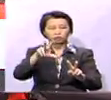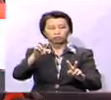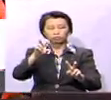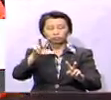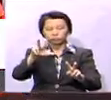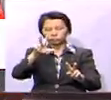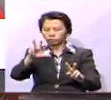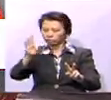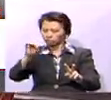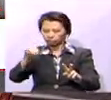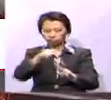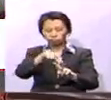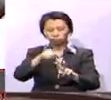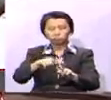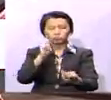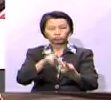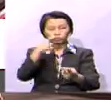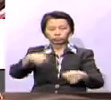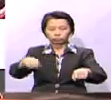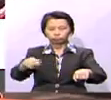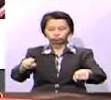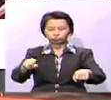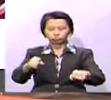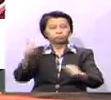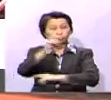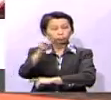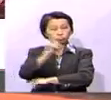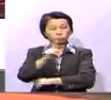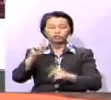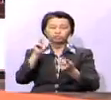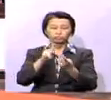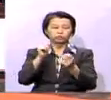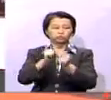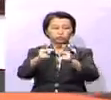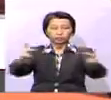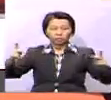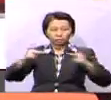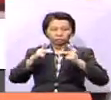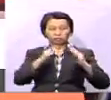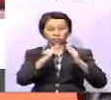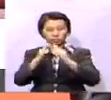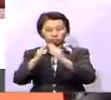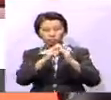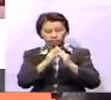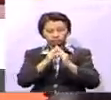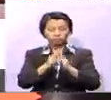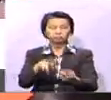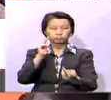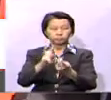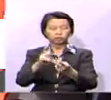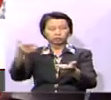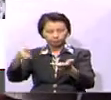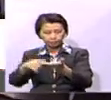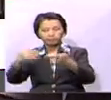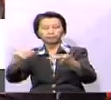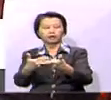Duke adalah sesuai untuk tunggangan seharian dan juga sesuai digunakan dalam kawasan bandar. KTM juga memperkenalkan satu lagi model